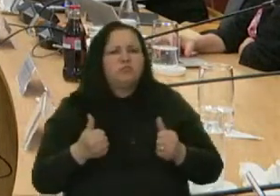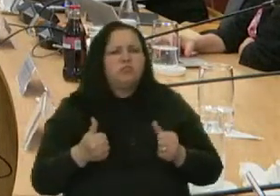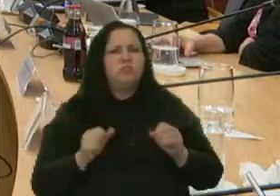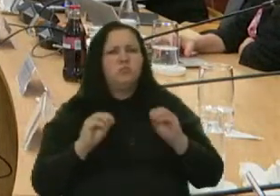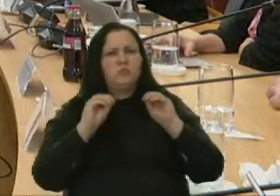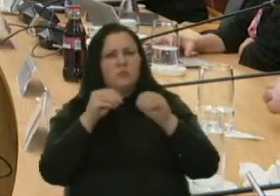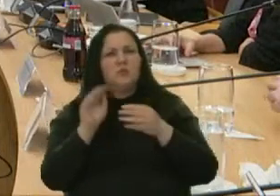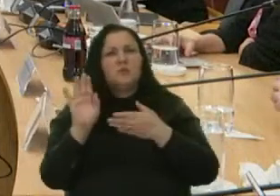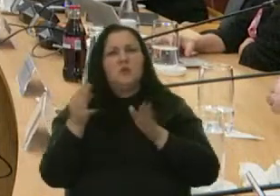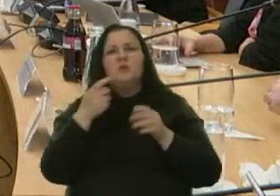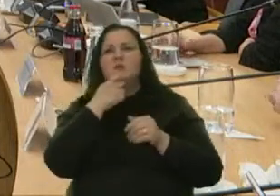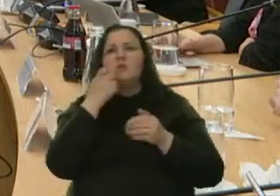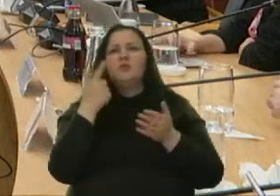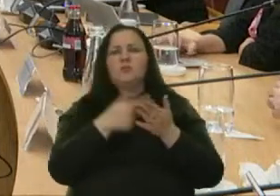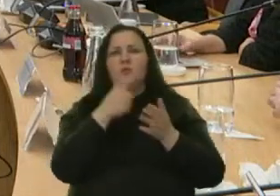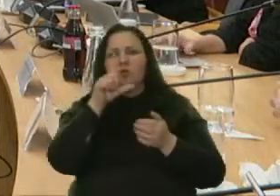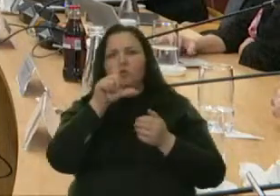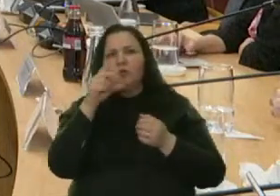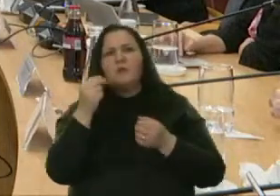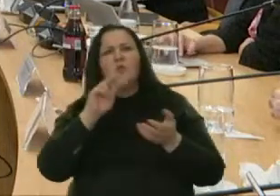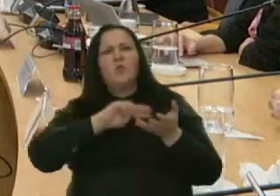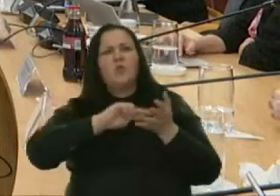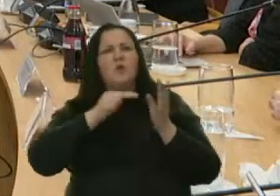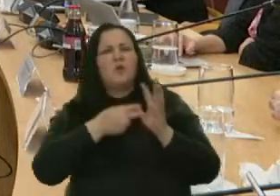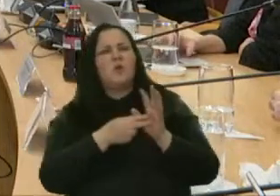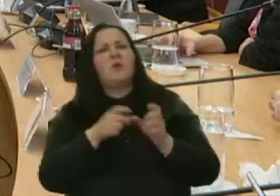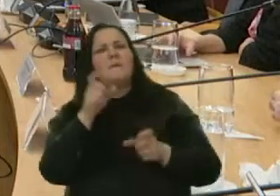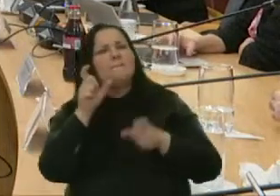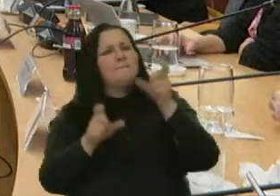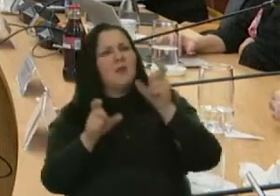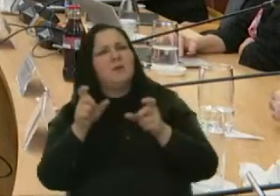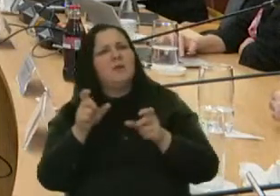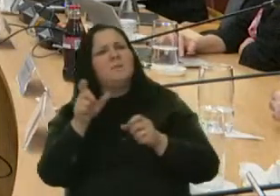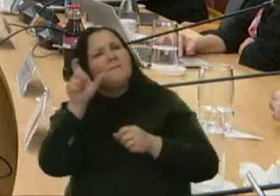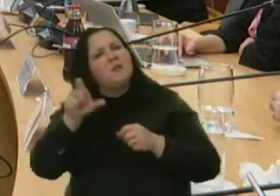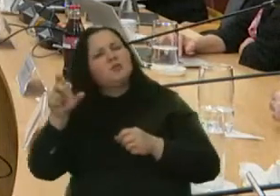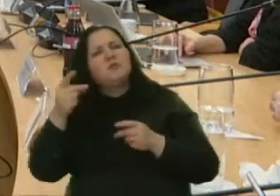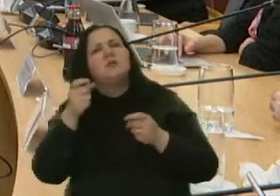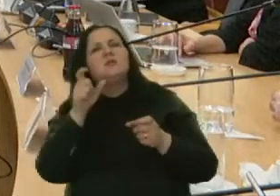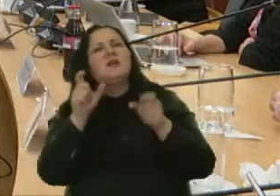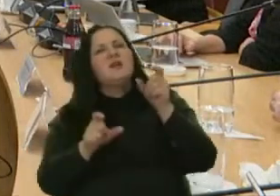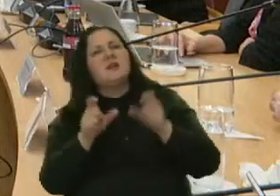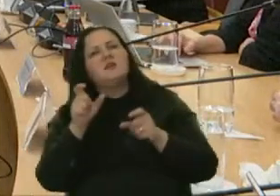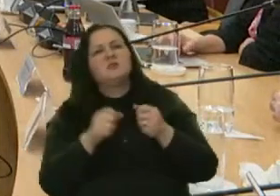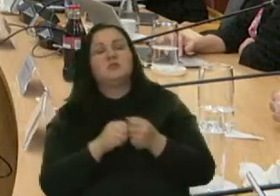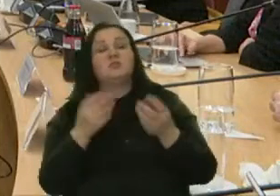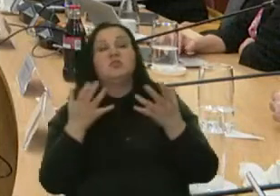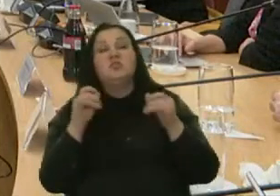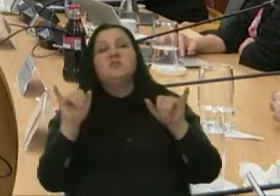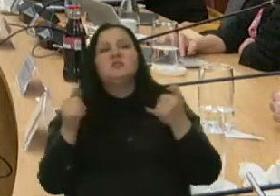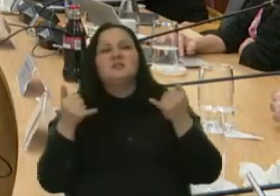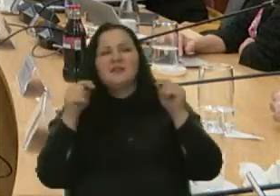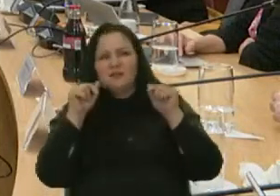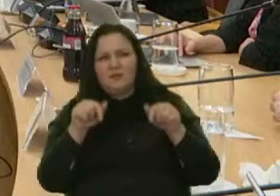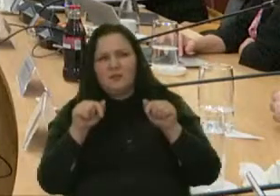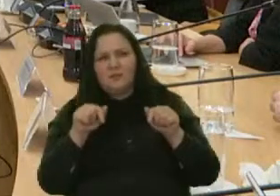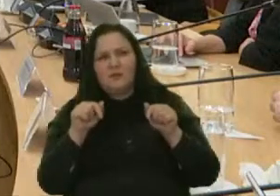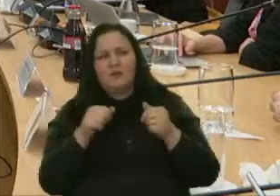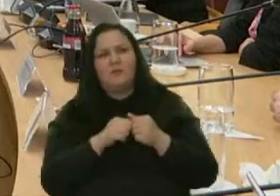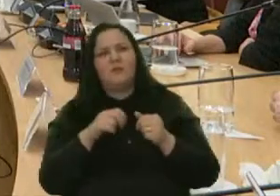încă din 2022 pentru reorganizarea personalului din creșe practic ceea ce se întâmplă